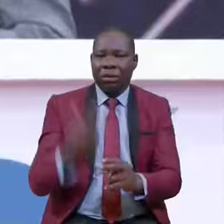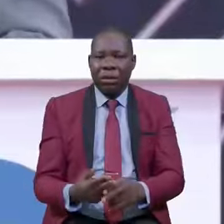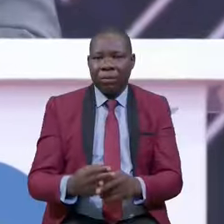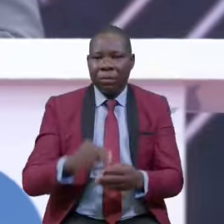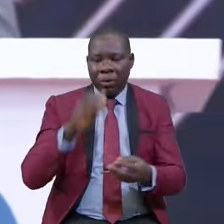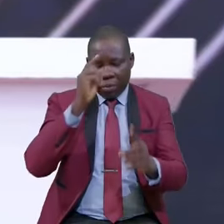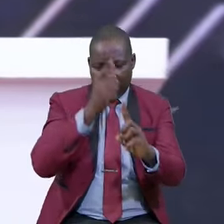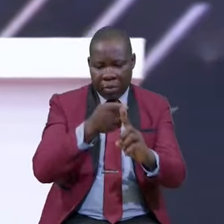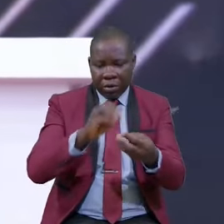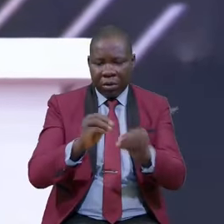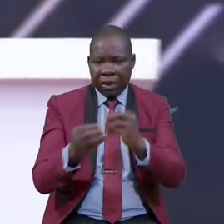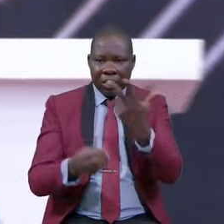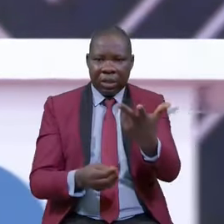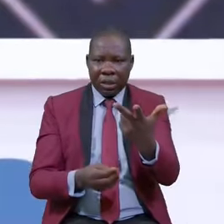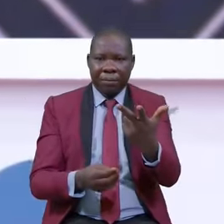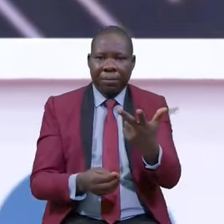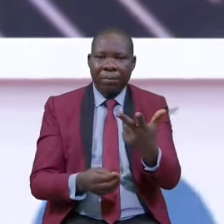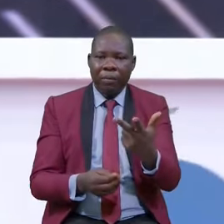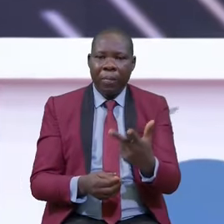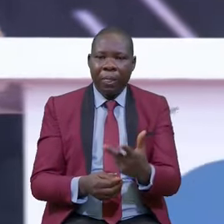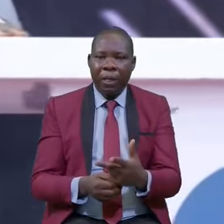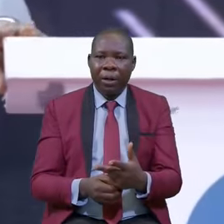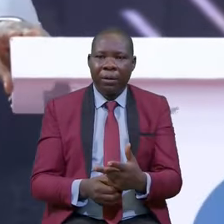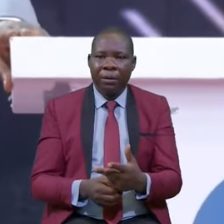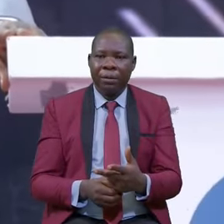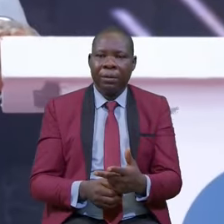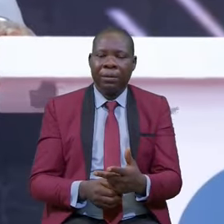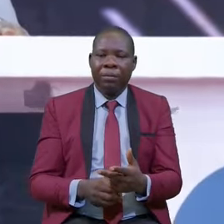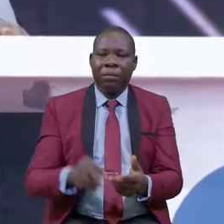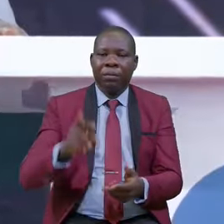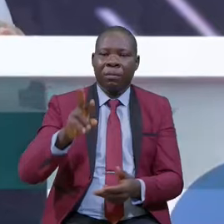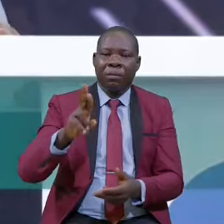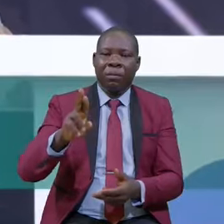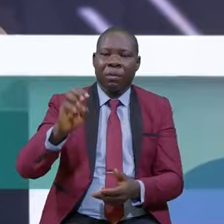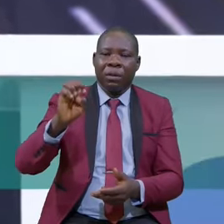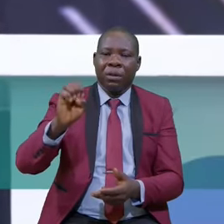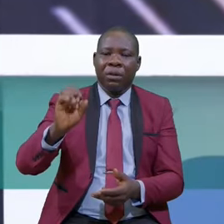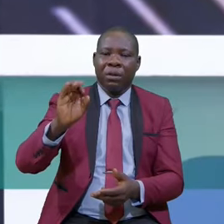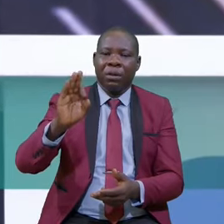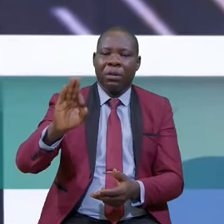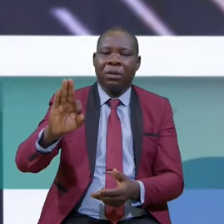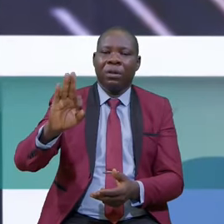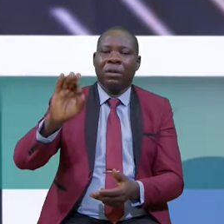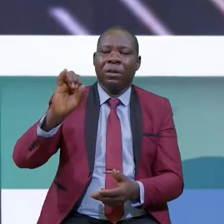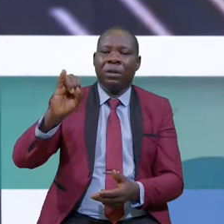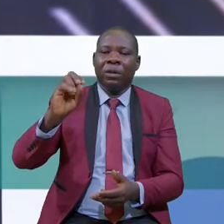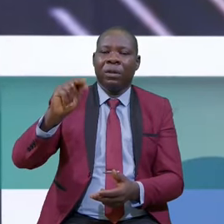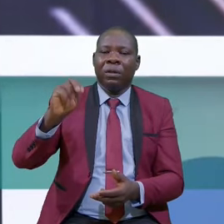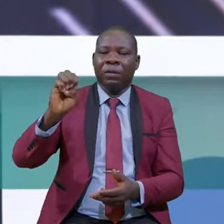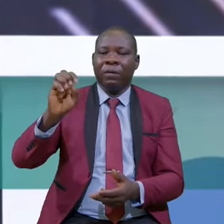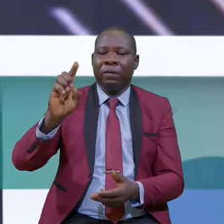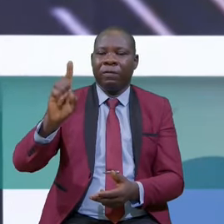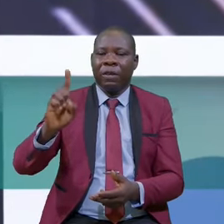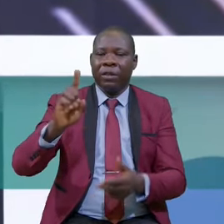We're coming to number three now. Troisième point maintenant. We're looking at refined, raffiner ou reconstruire. Christ,